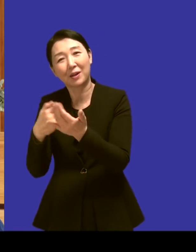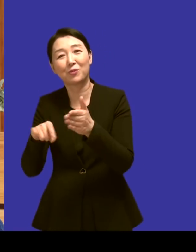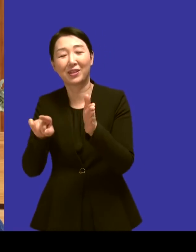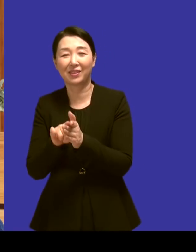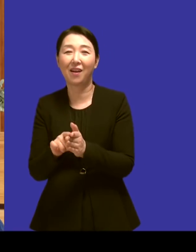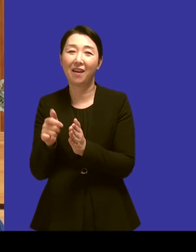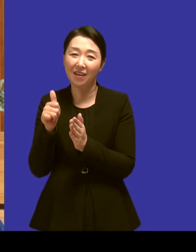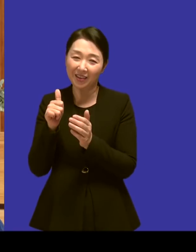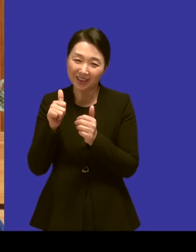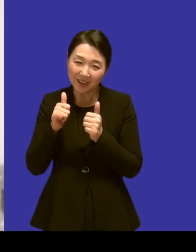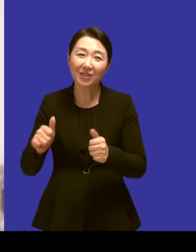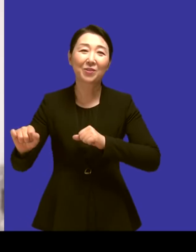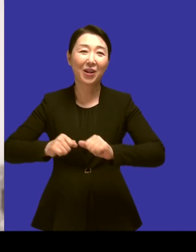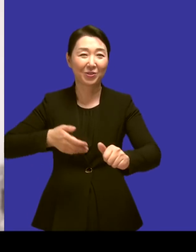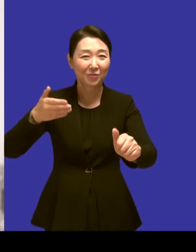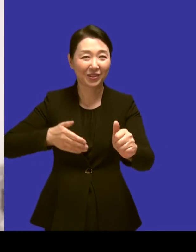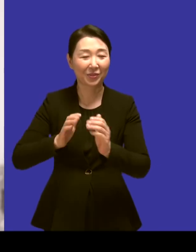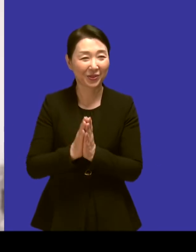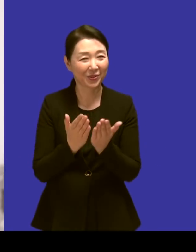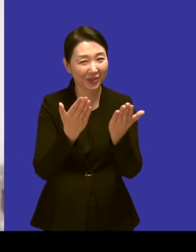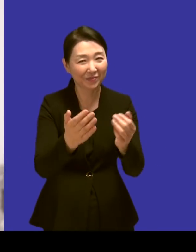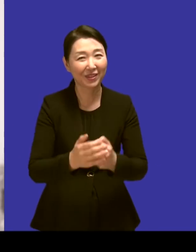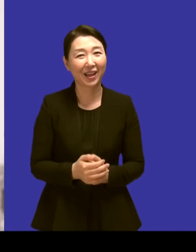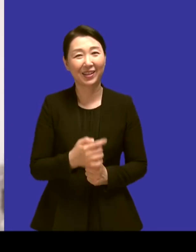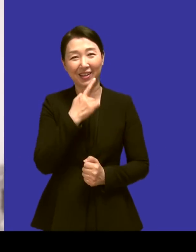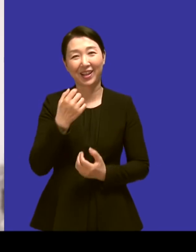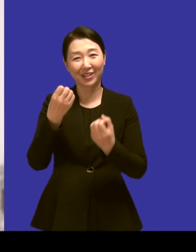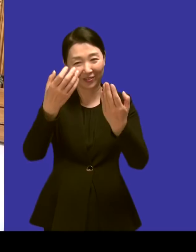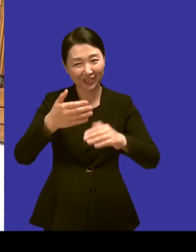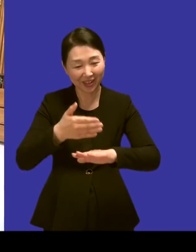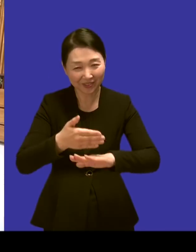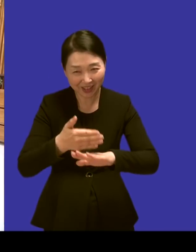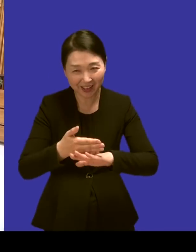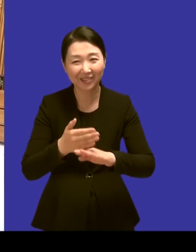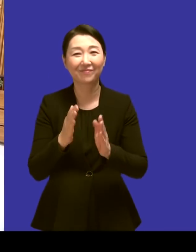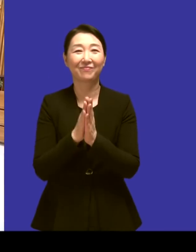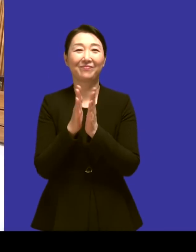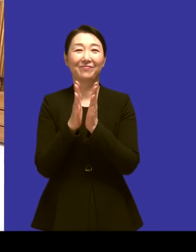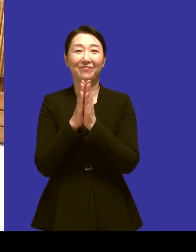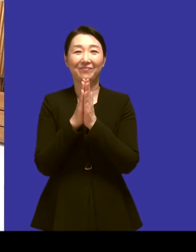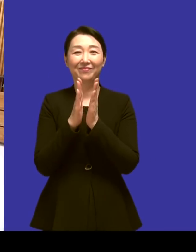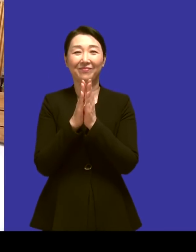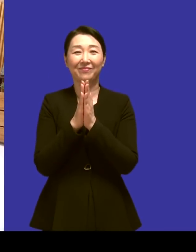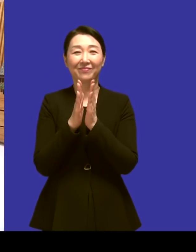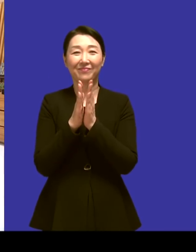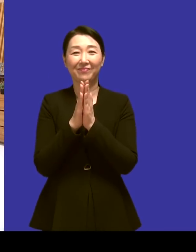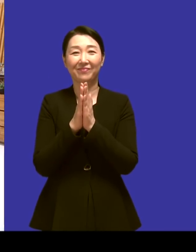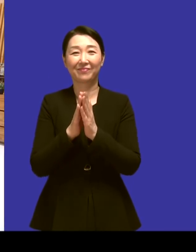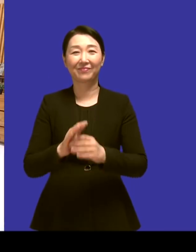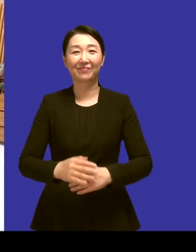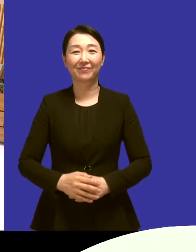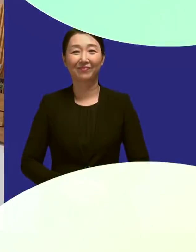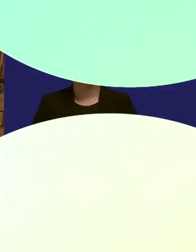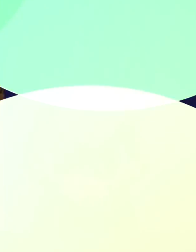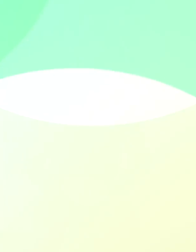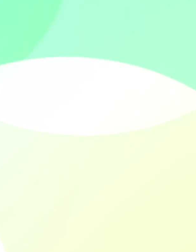저희도 열심히 기도하고 응원하겠습니다. 감사합니다. 오늘 귀한 간증 나와주셔서 고맙습니다. 감사합니다. 감사합니다. 고맙습니다.